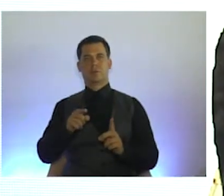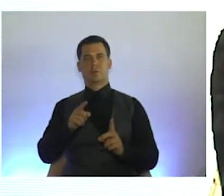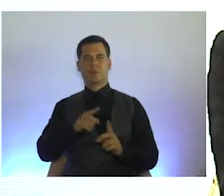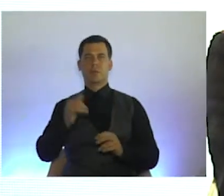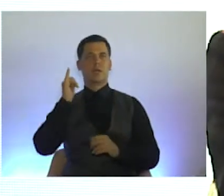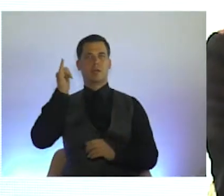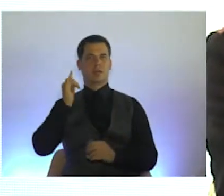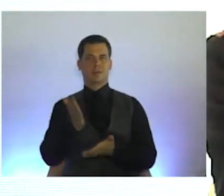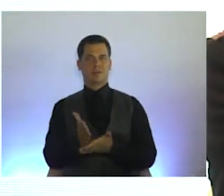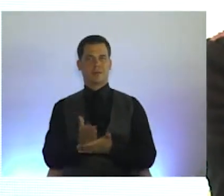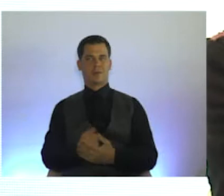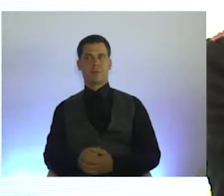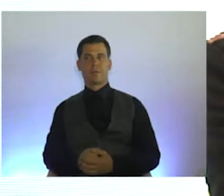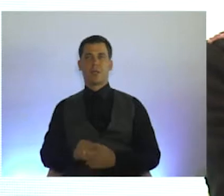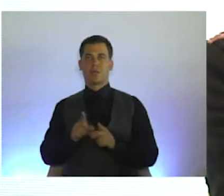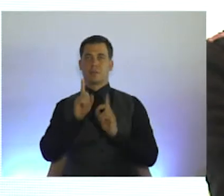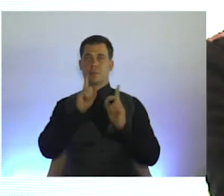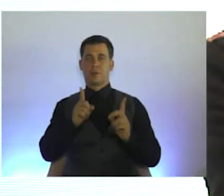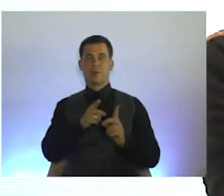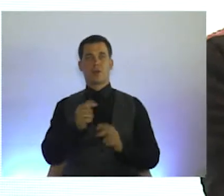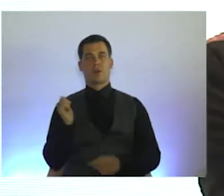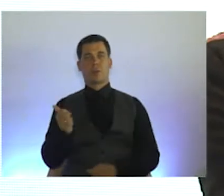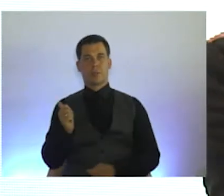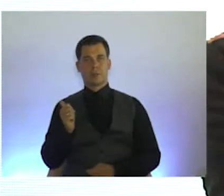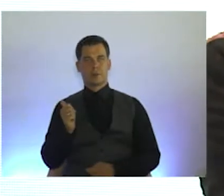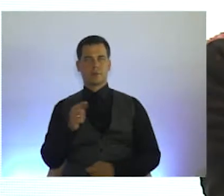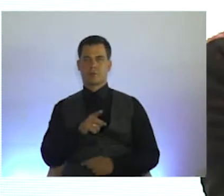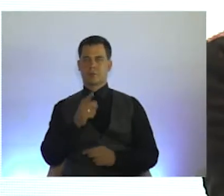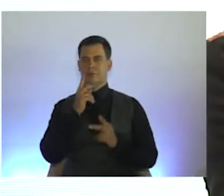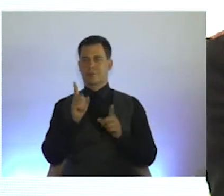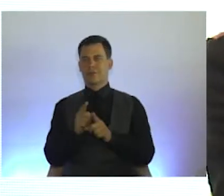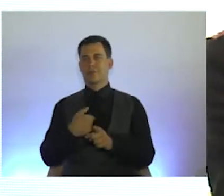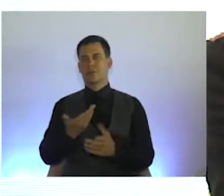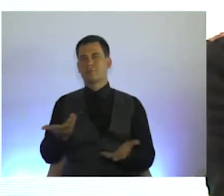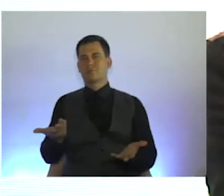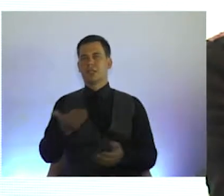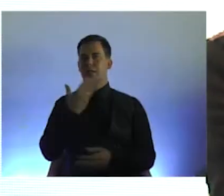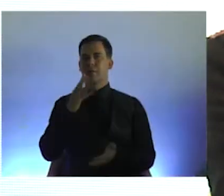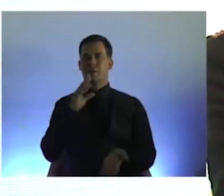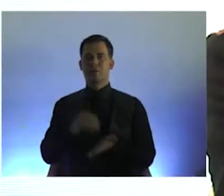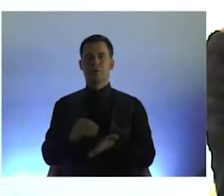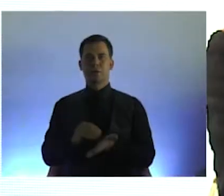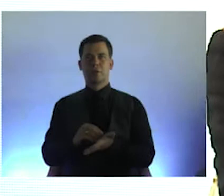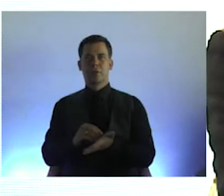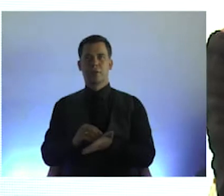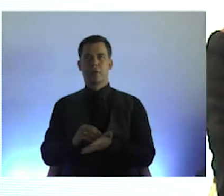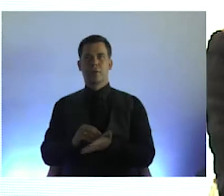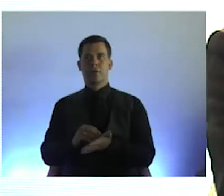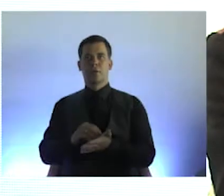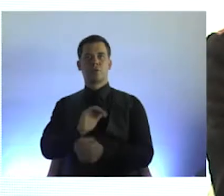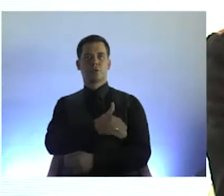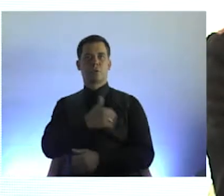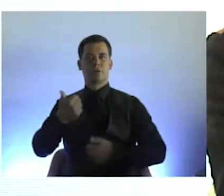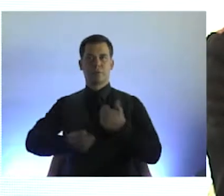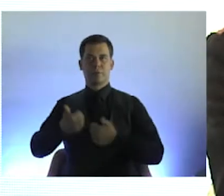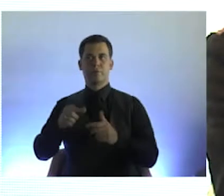idei. Ale tak na poważnie, a propos tych kompetencji, ja co prawda nie mam w zasadzie żadnego doświadczenia z absolwentami szkół zawodowych, ponieważ